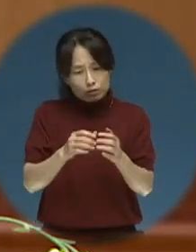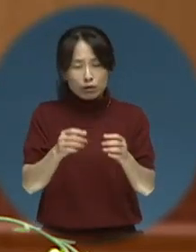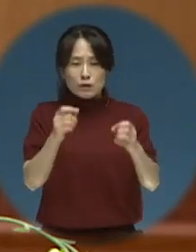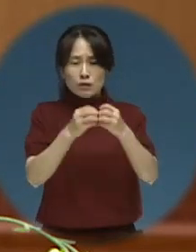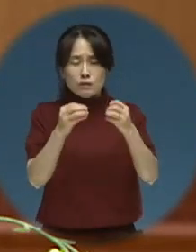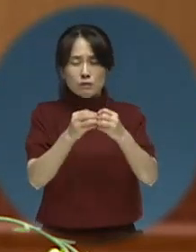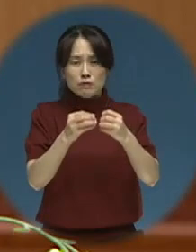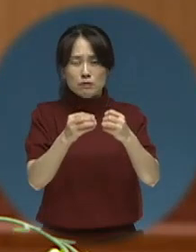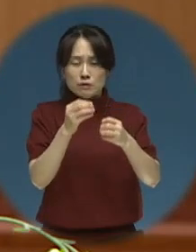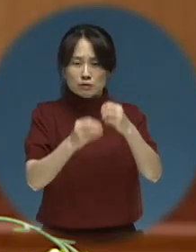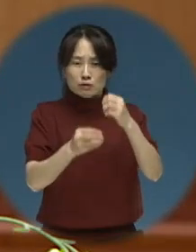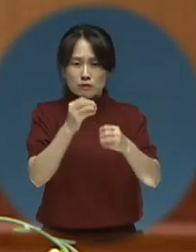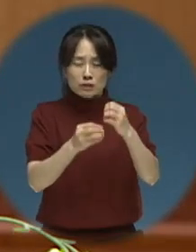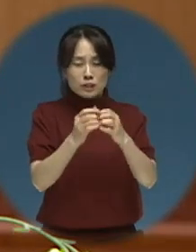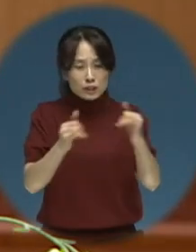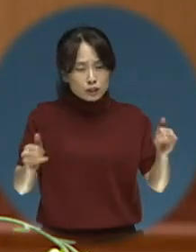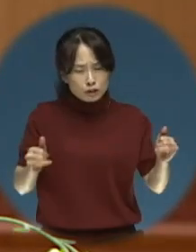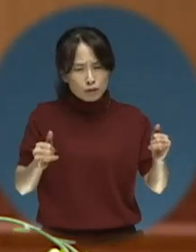다 슬프고